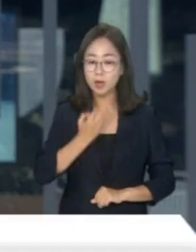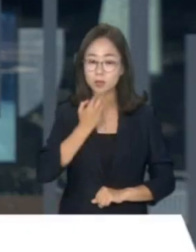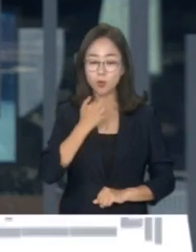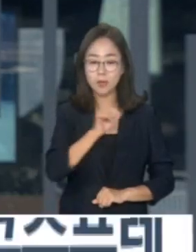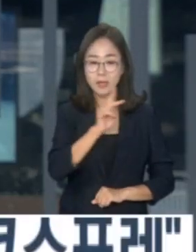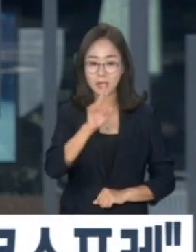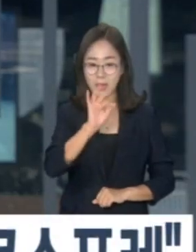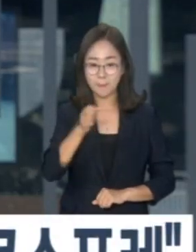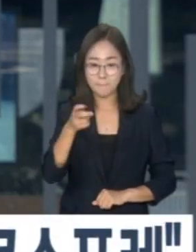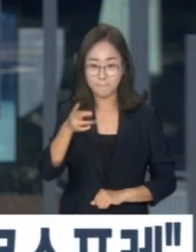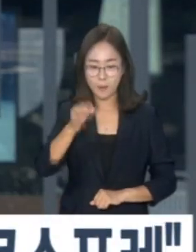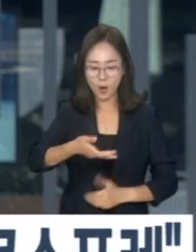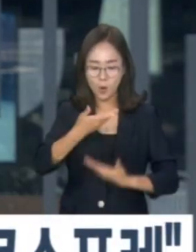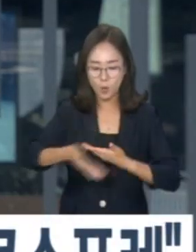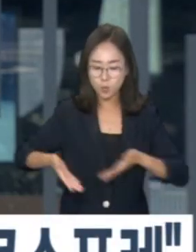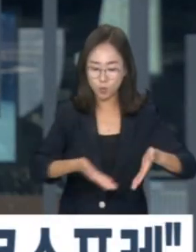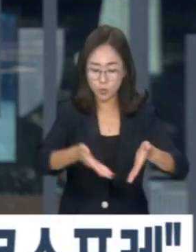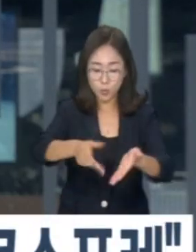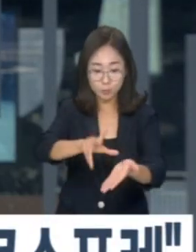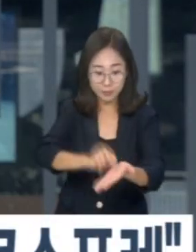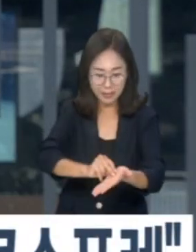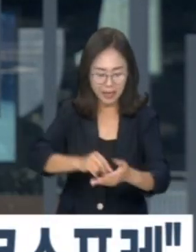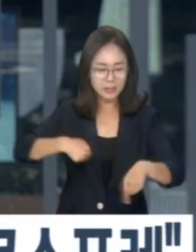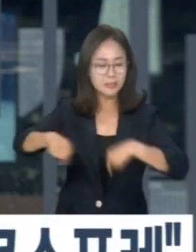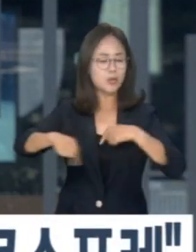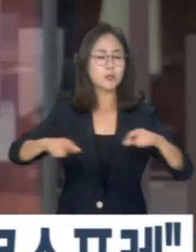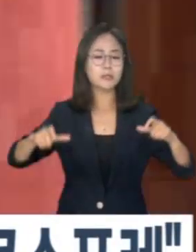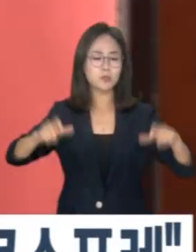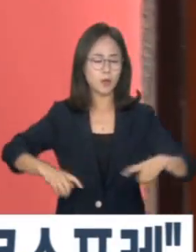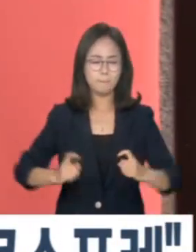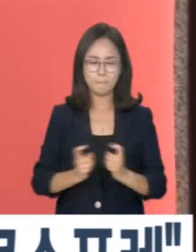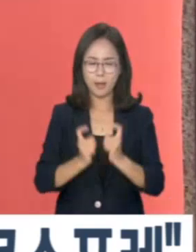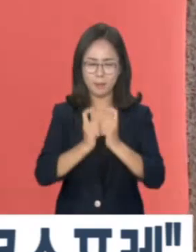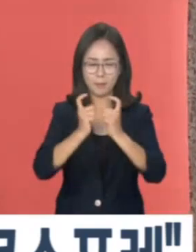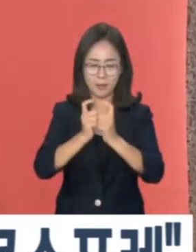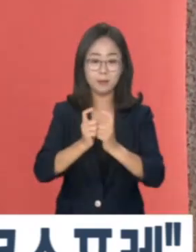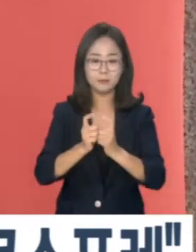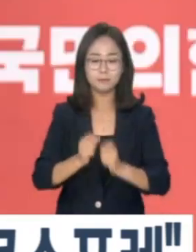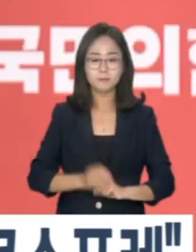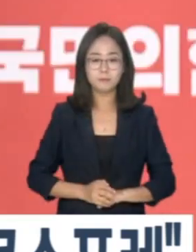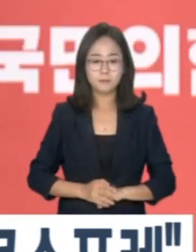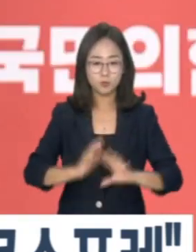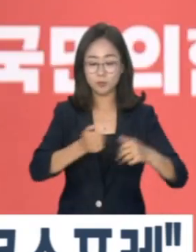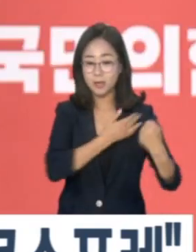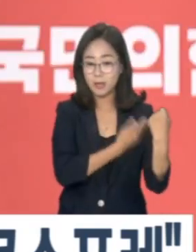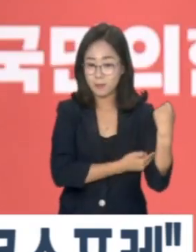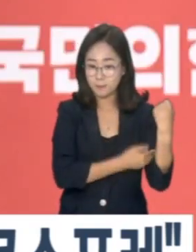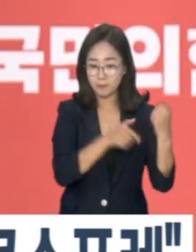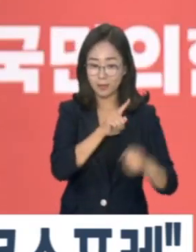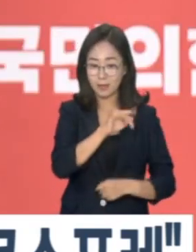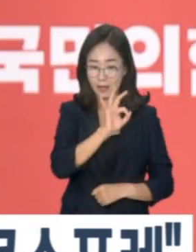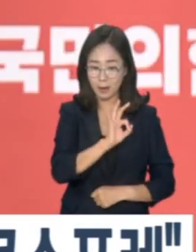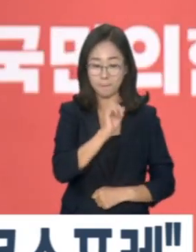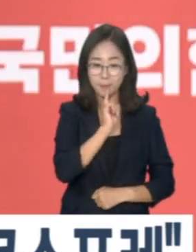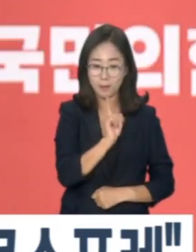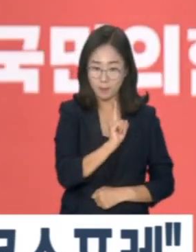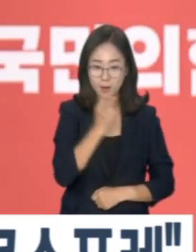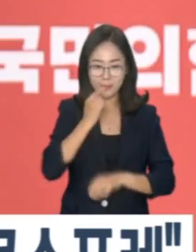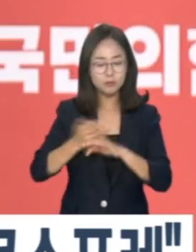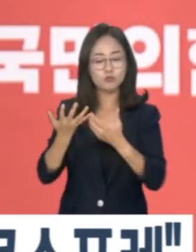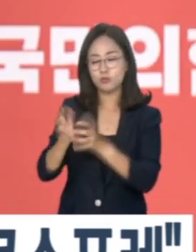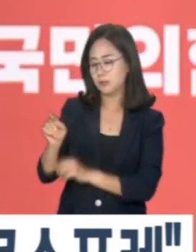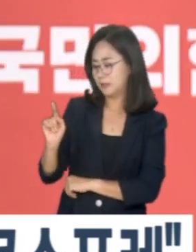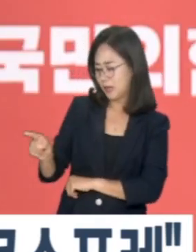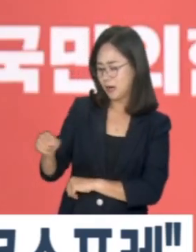서울 양평 고속도로 사업 우산을 놓고 정치권은 책임공방을 이어갔습니다 국민의 힘 강민국 수석 대변인은